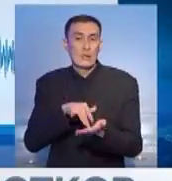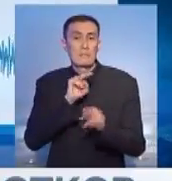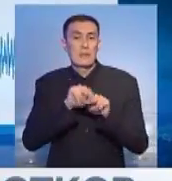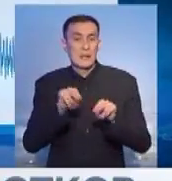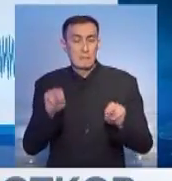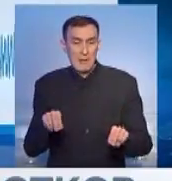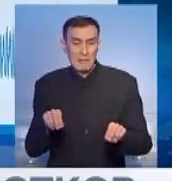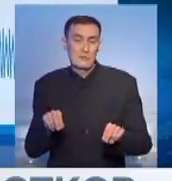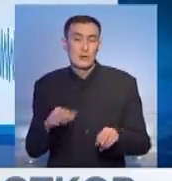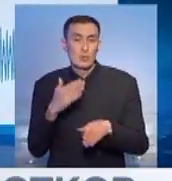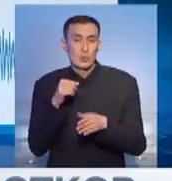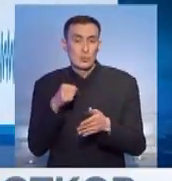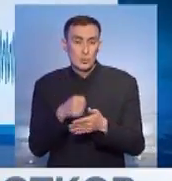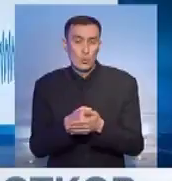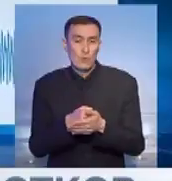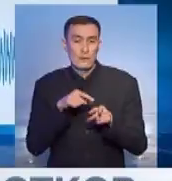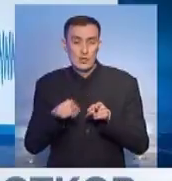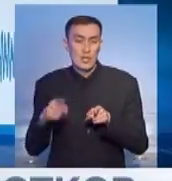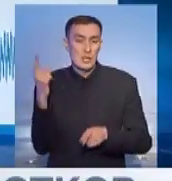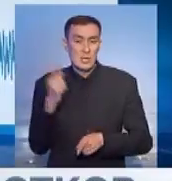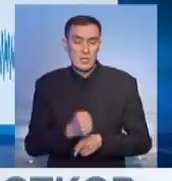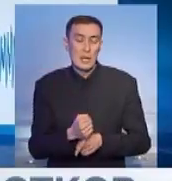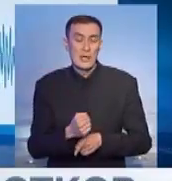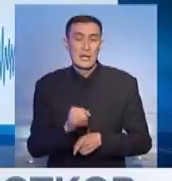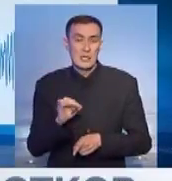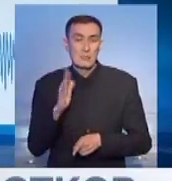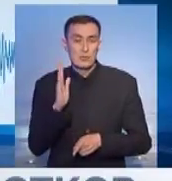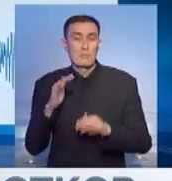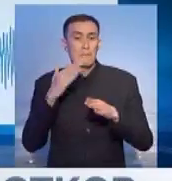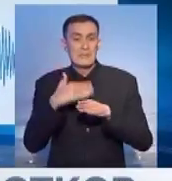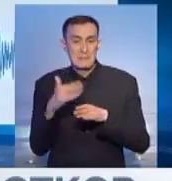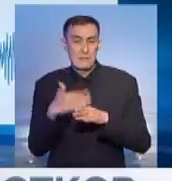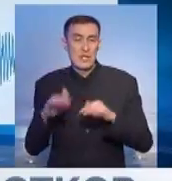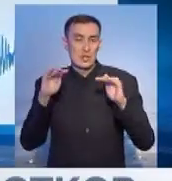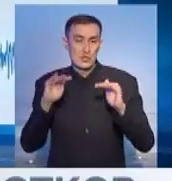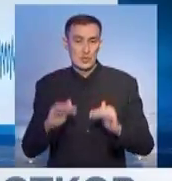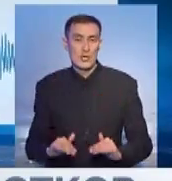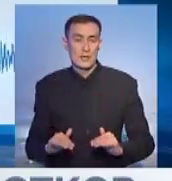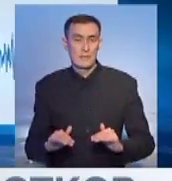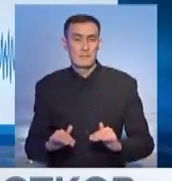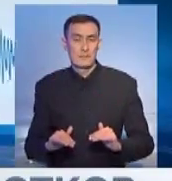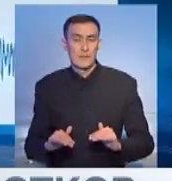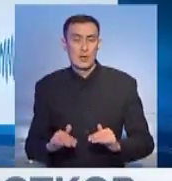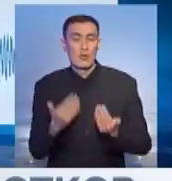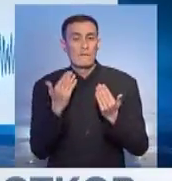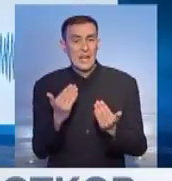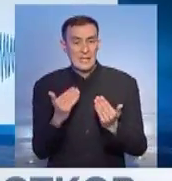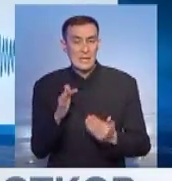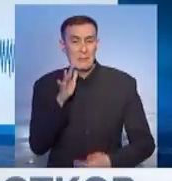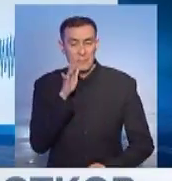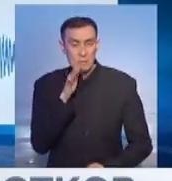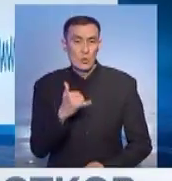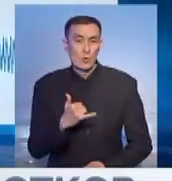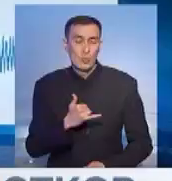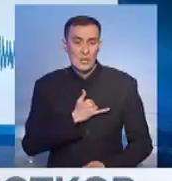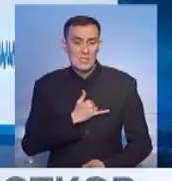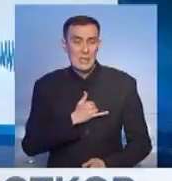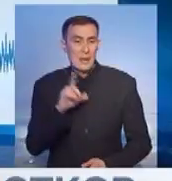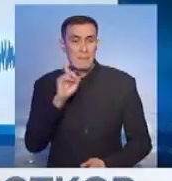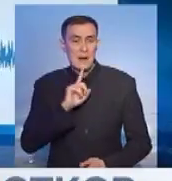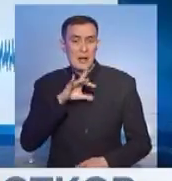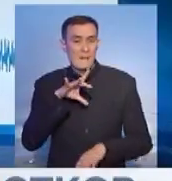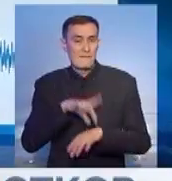Вот, до конца недели где-то ожидаем. И потом будет постепенное снижение. Но в данный момент у нас не